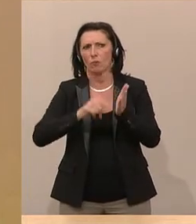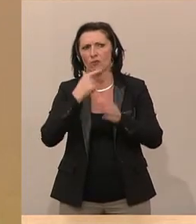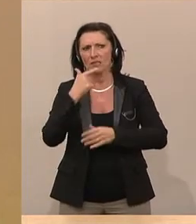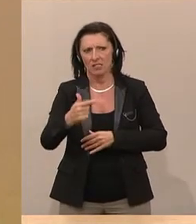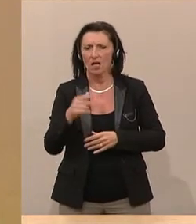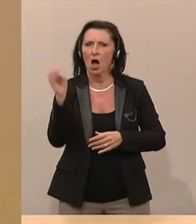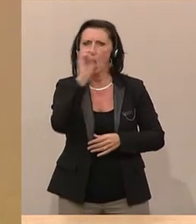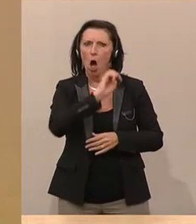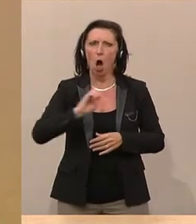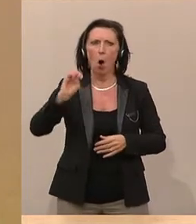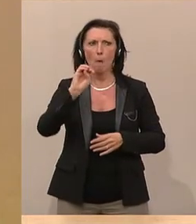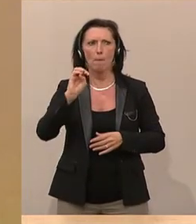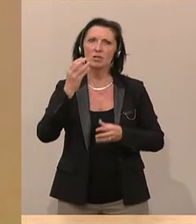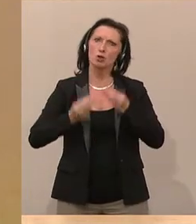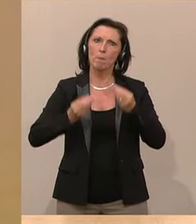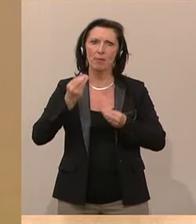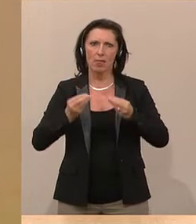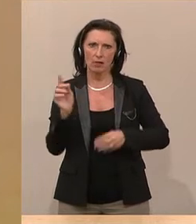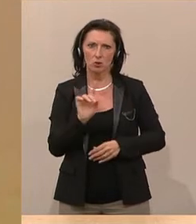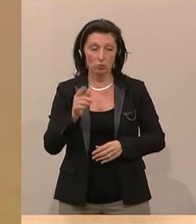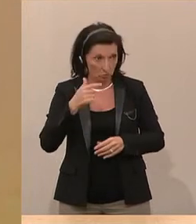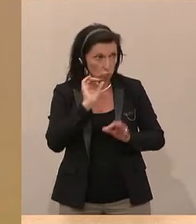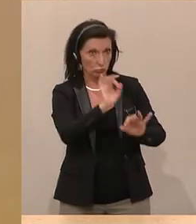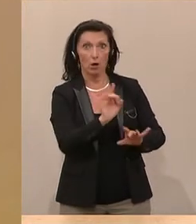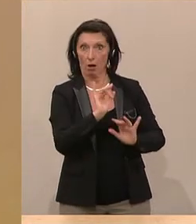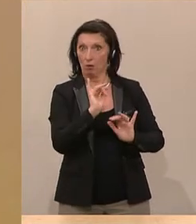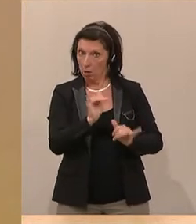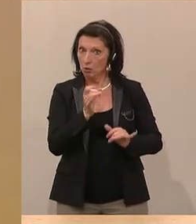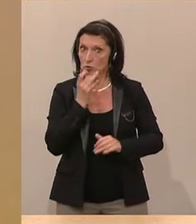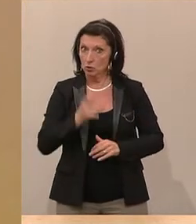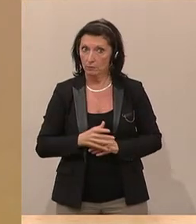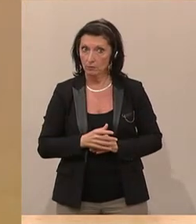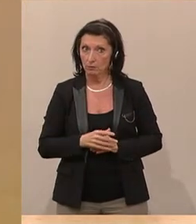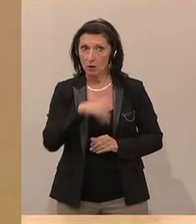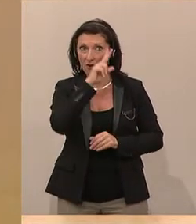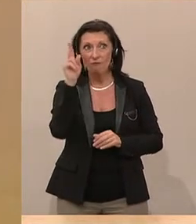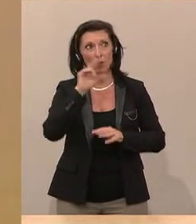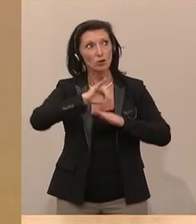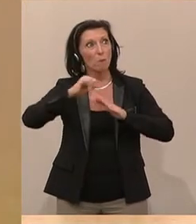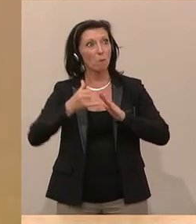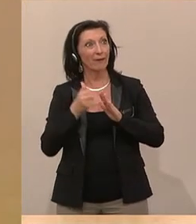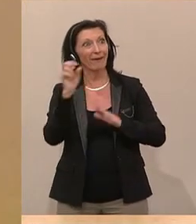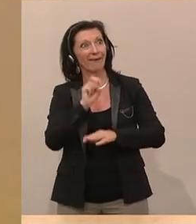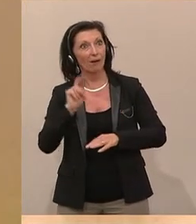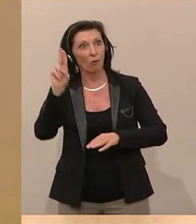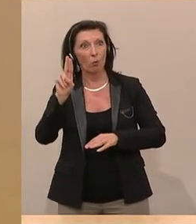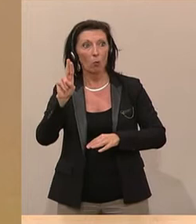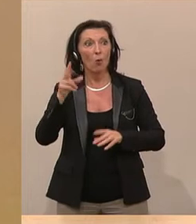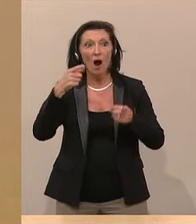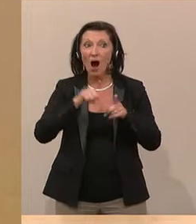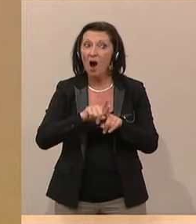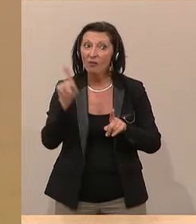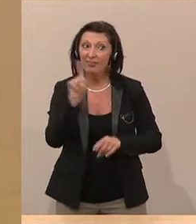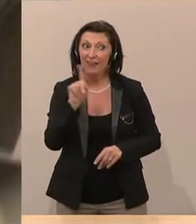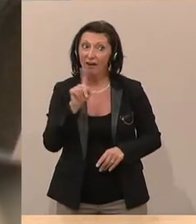mit Europa spielt man nicht. Das kann ich nur unterschreiben. Es darf das Erfolgsprojekt EU aber genauso wenig aufs Spiel gesetzt